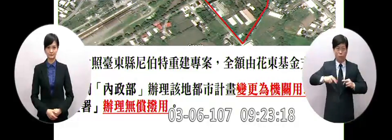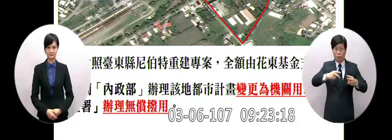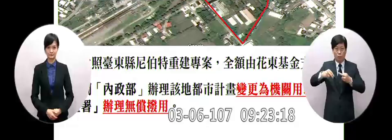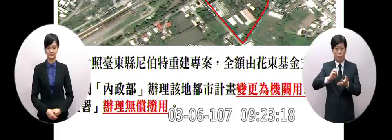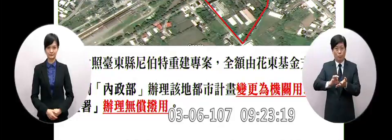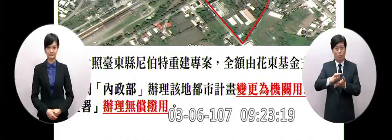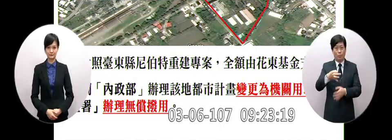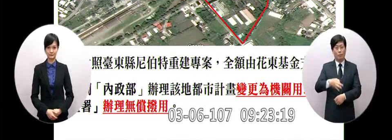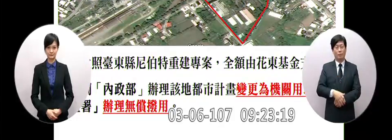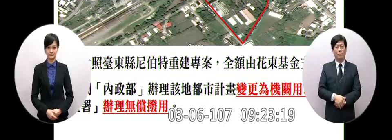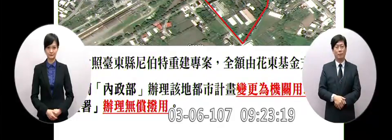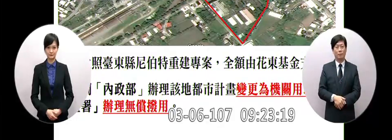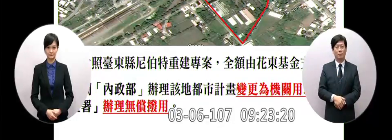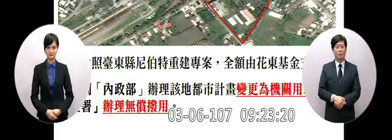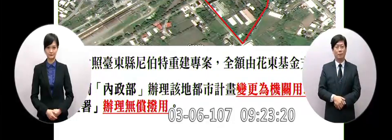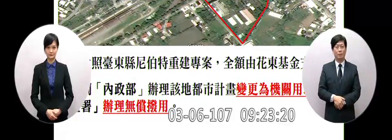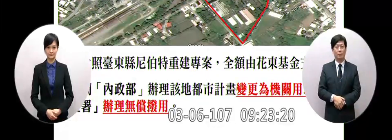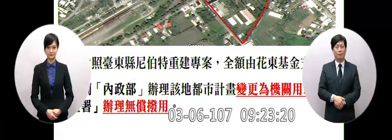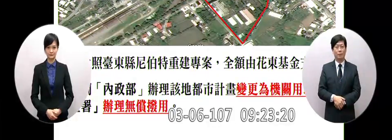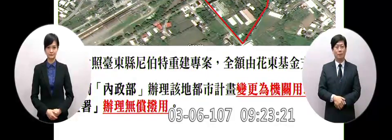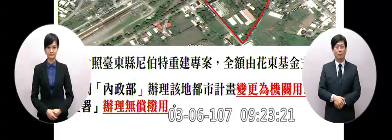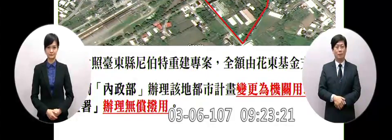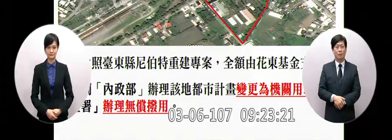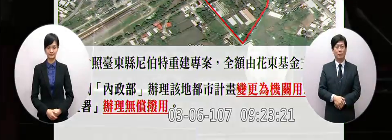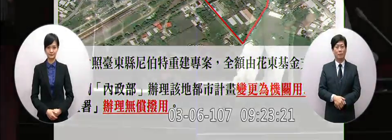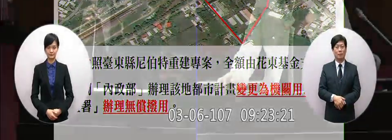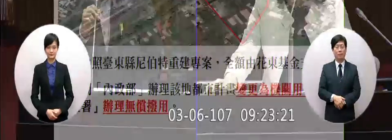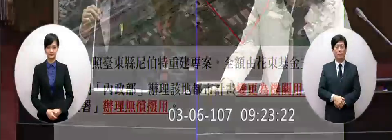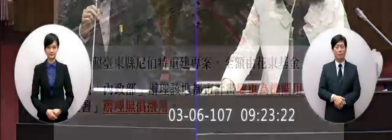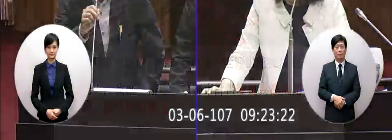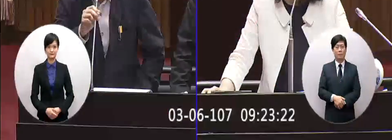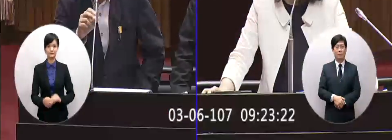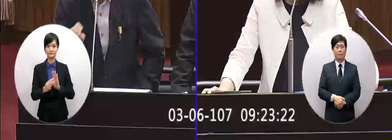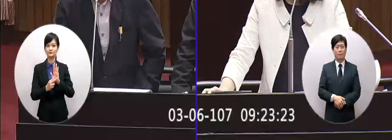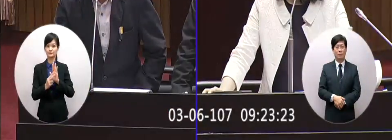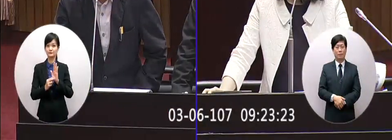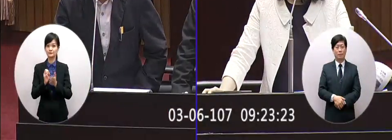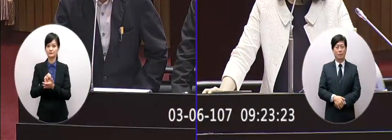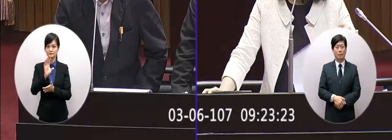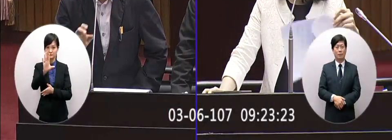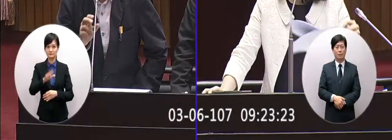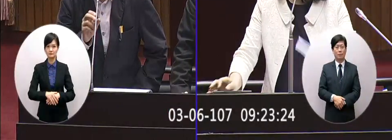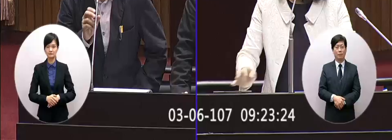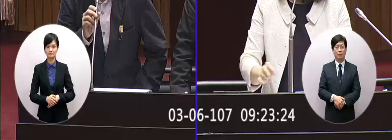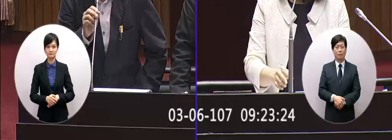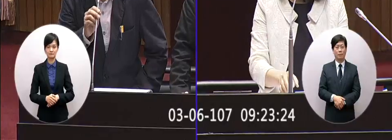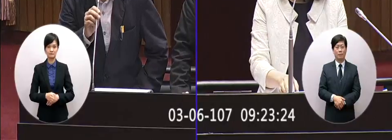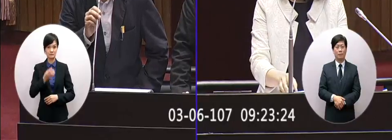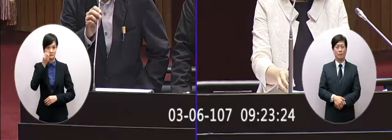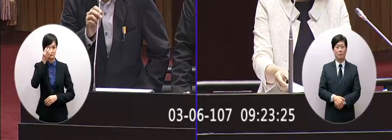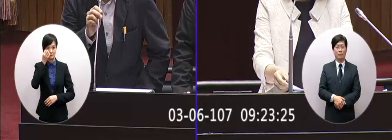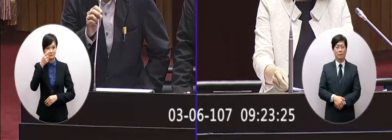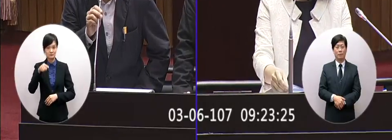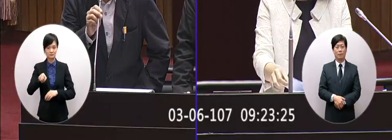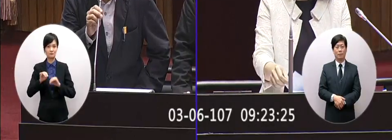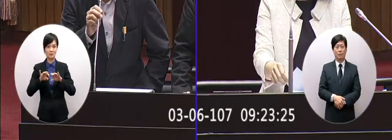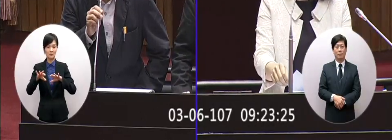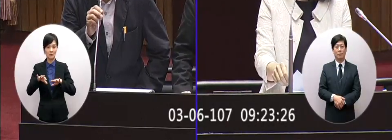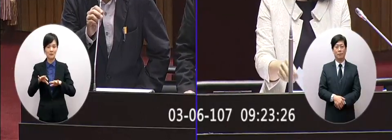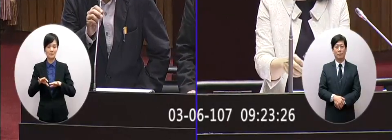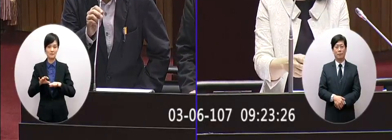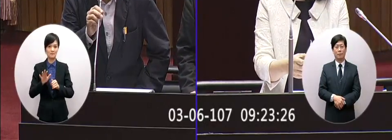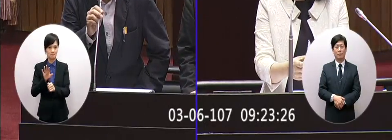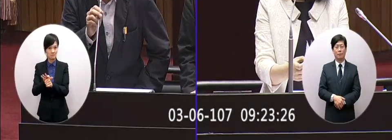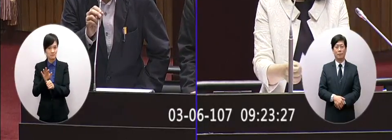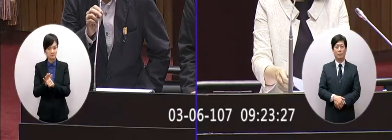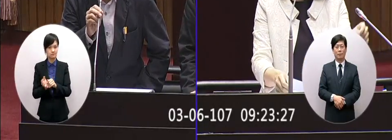经费这个部分。 我跟徐委员说明一下，整体去提升花莲的救灾量能是一个